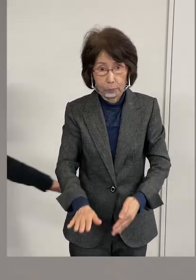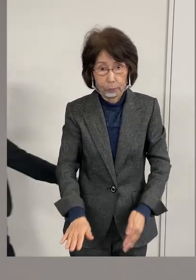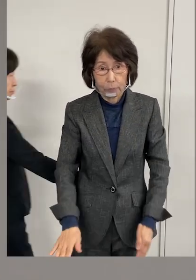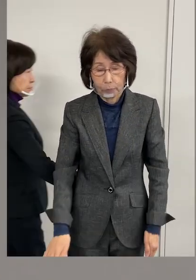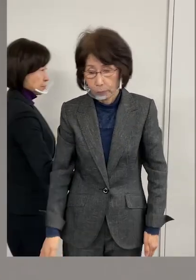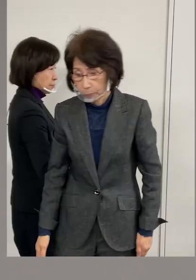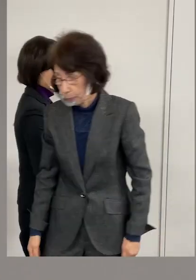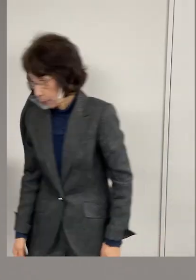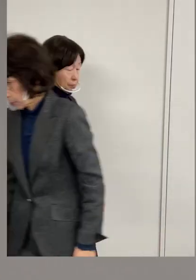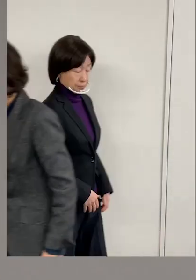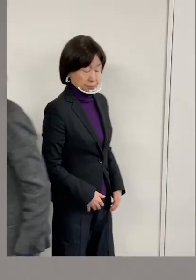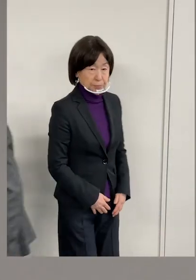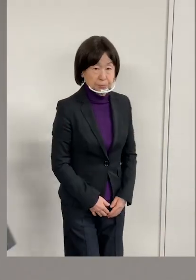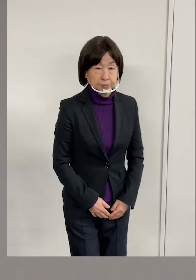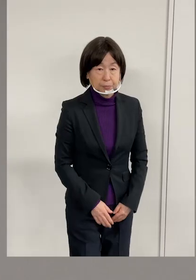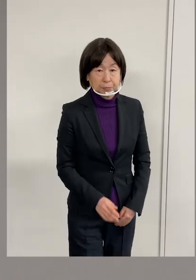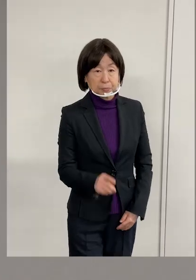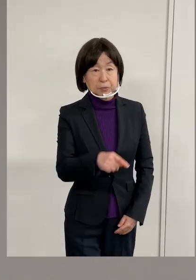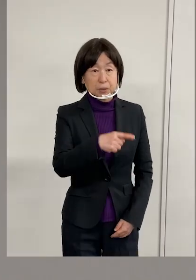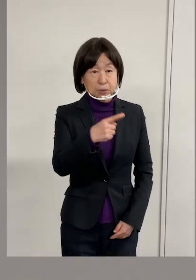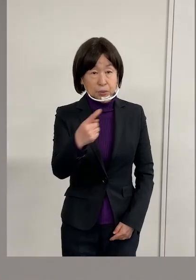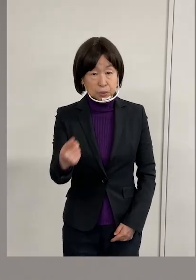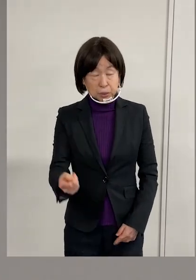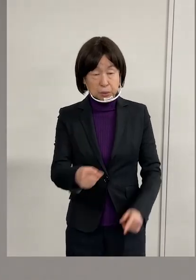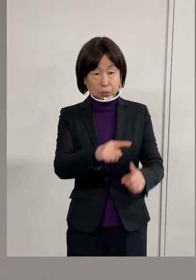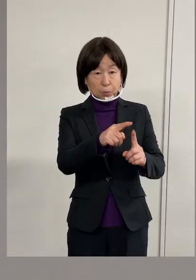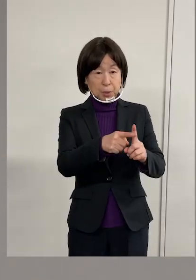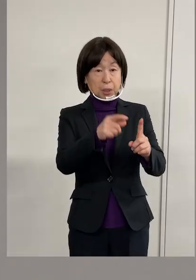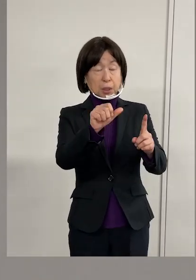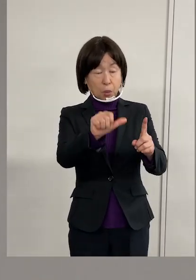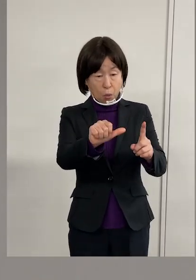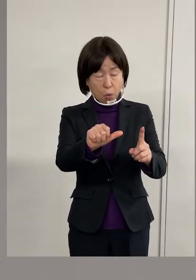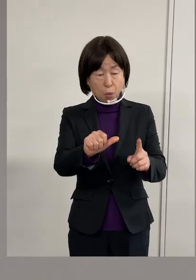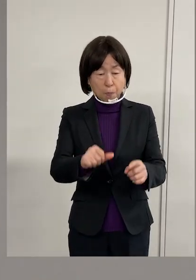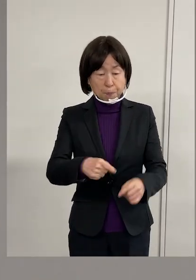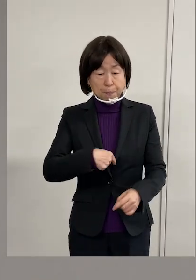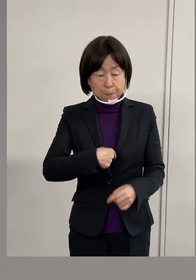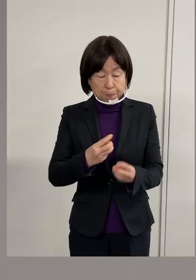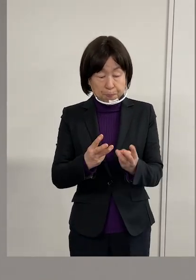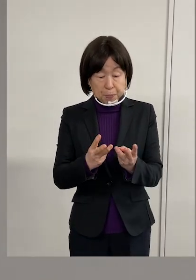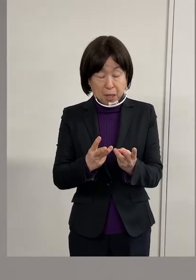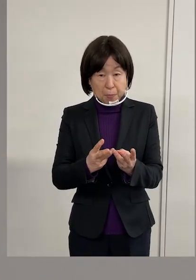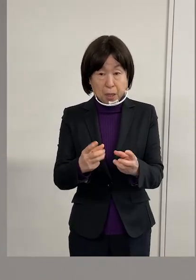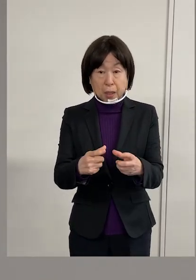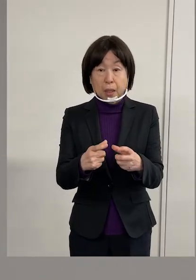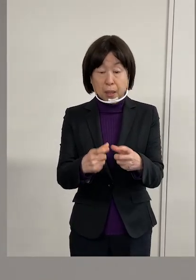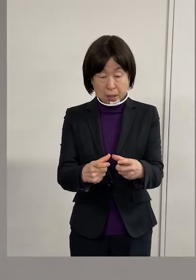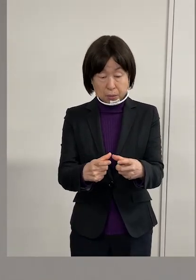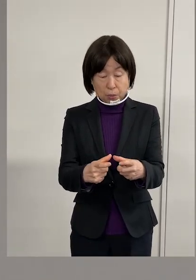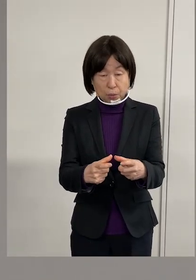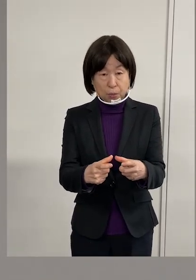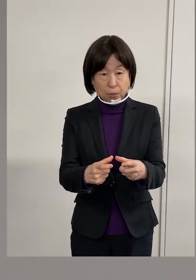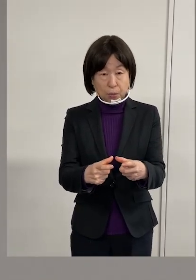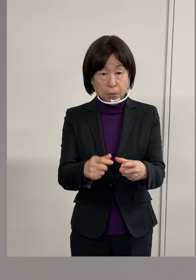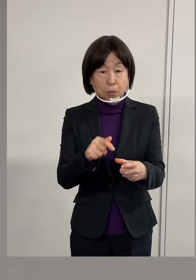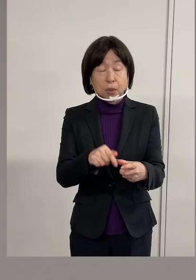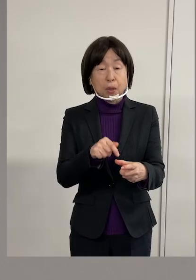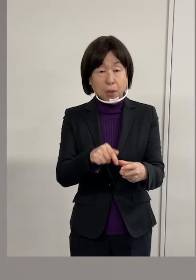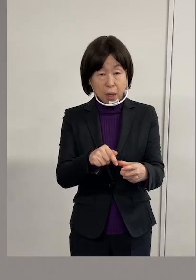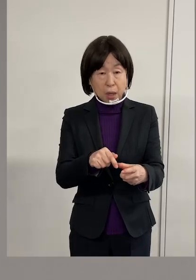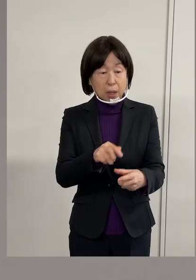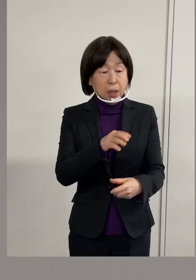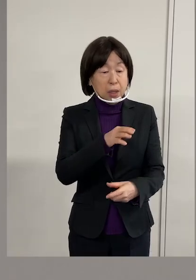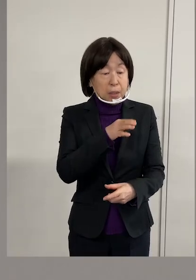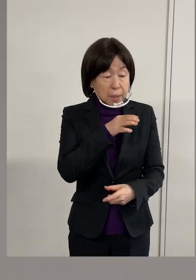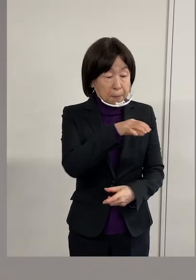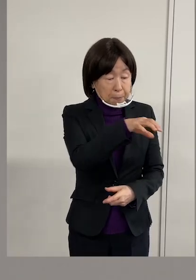05ページですけれども、マイナンバーカードですけれども、 それぞれ現場の相当の努